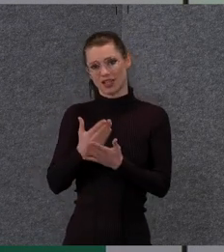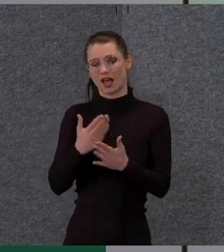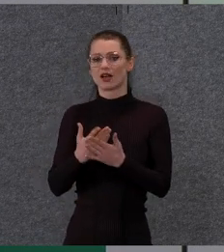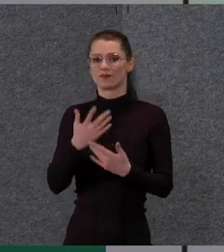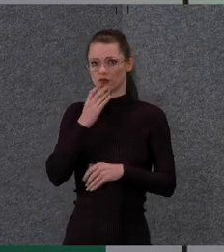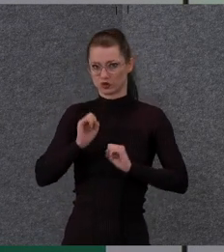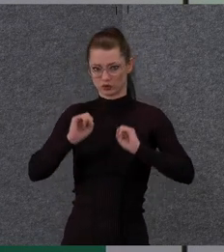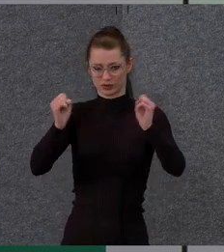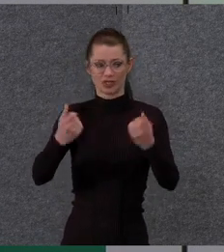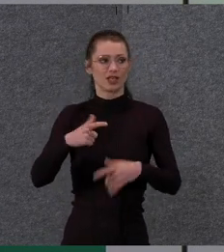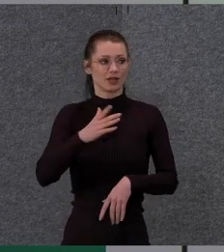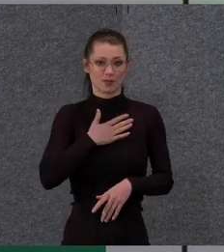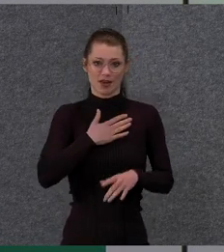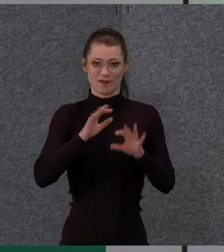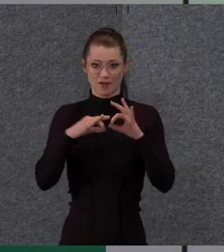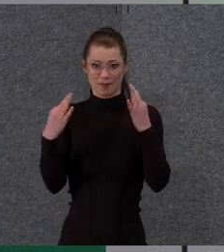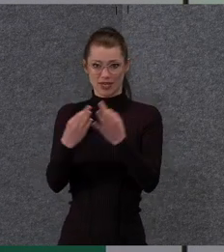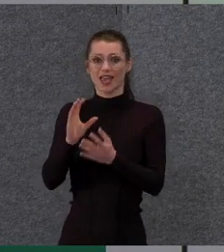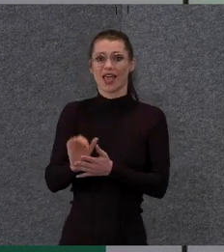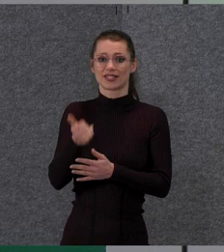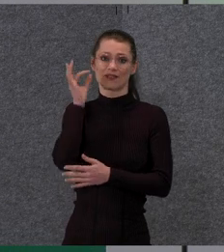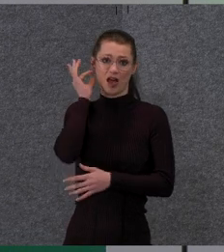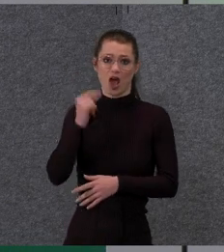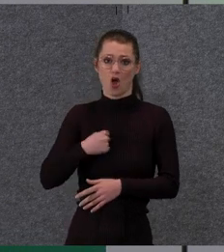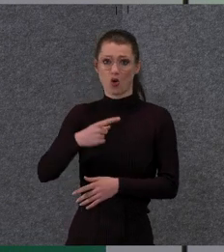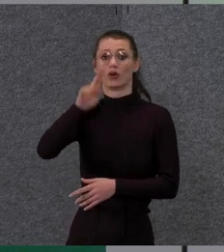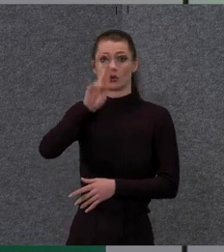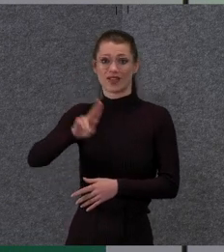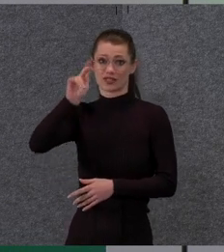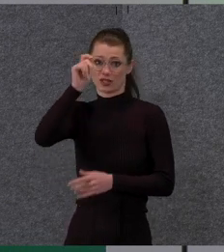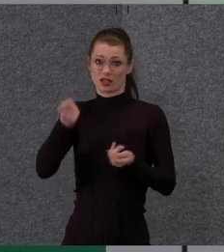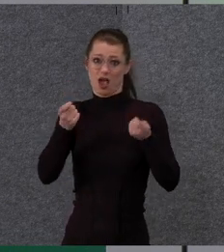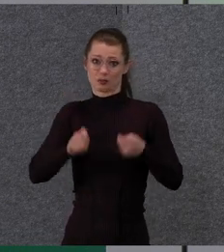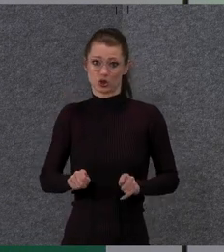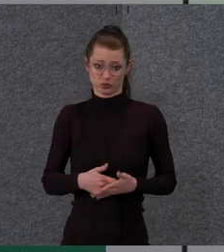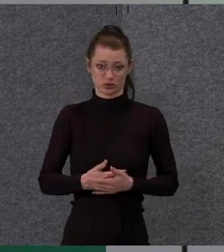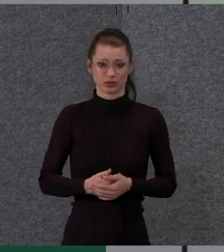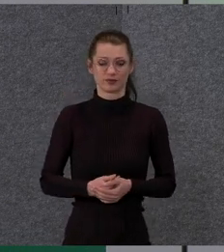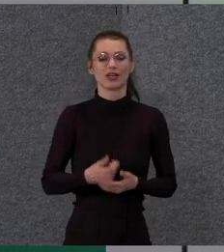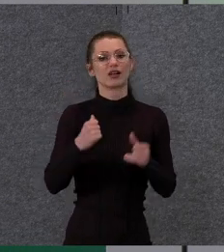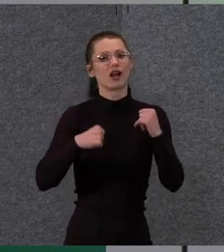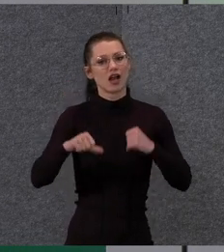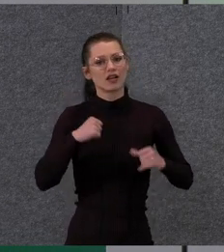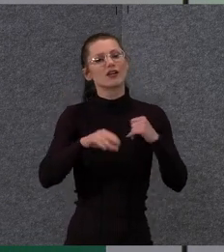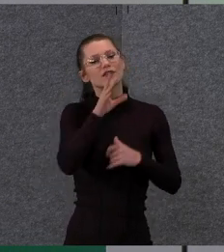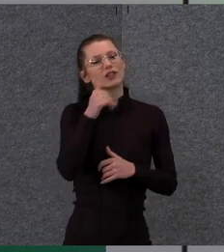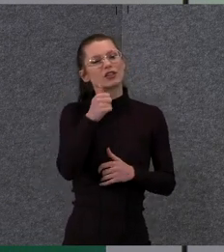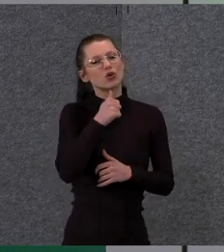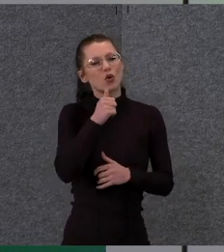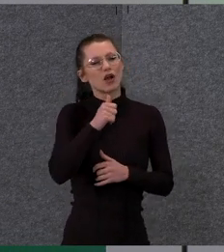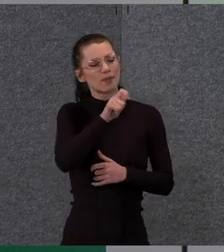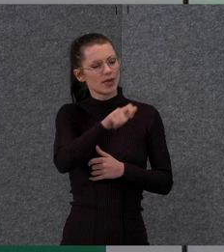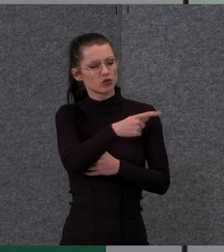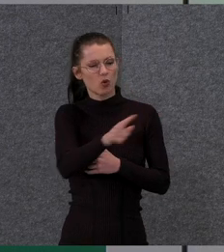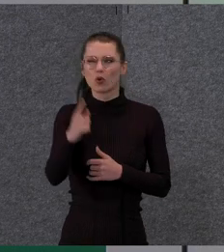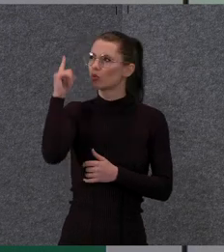Ich bin die erste Frau in meiner Familie, die einen Universitätsabschluss hat. Leider müssen sich heute immer noch viele junge Leute Gedanken